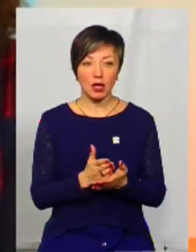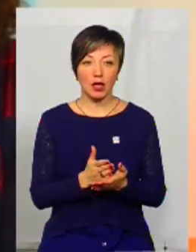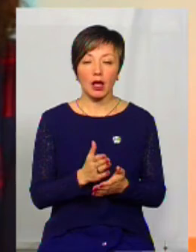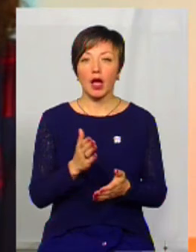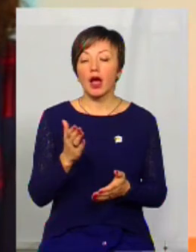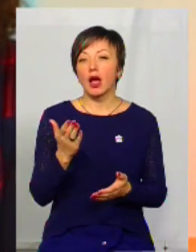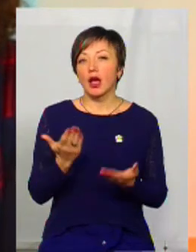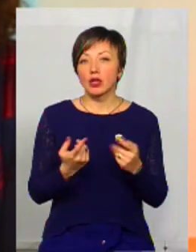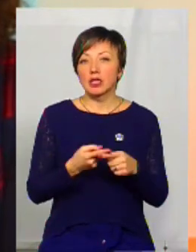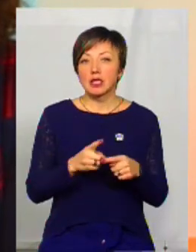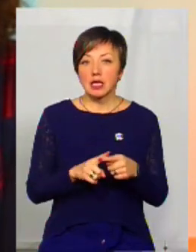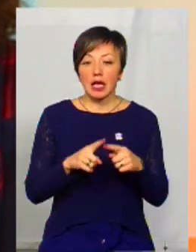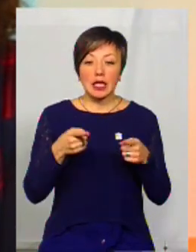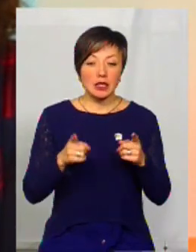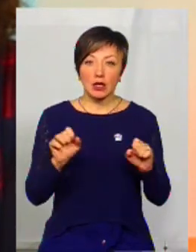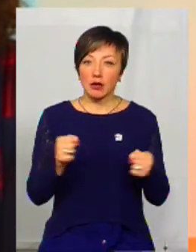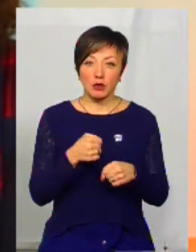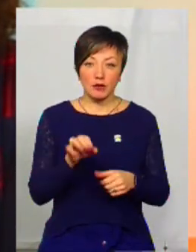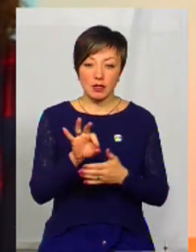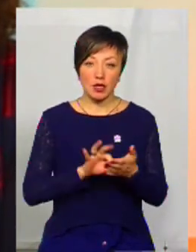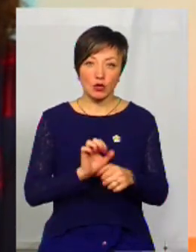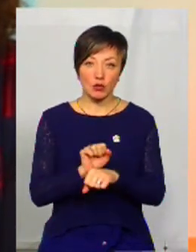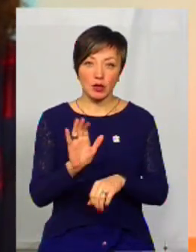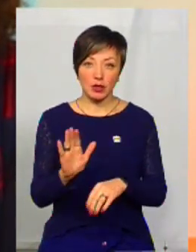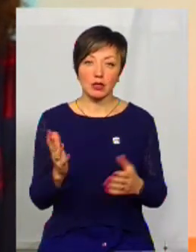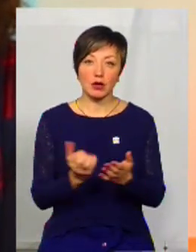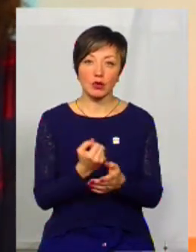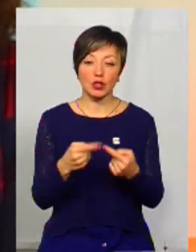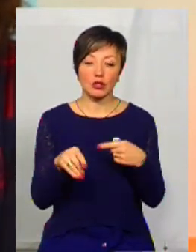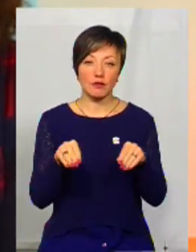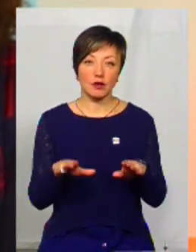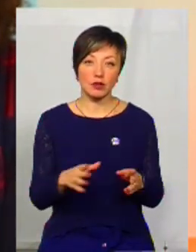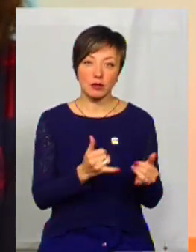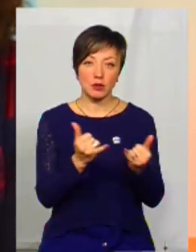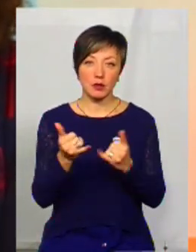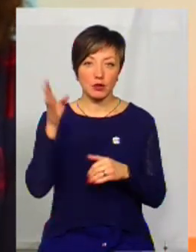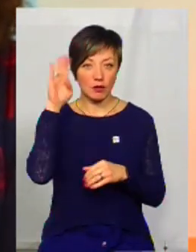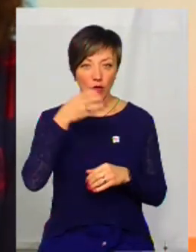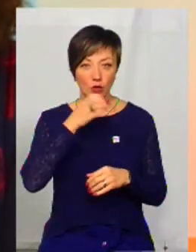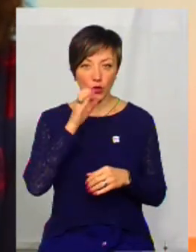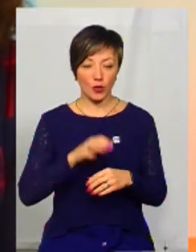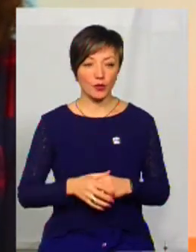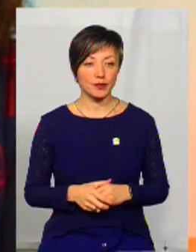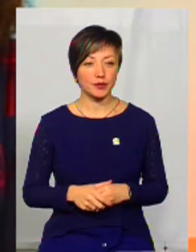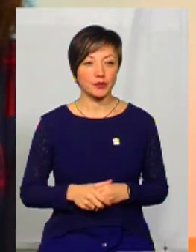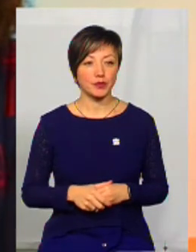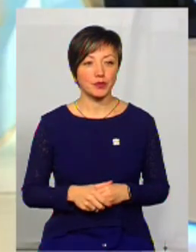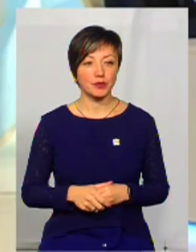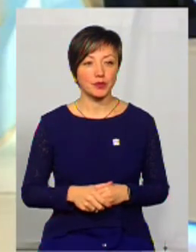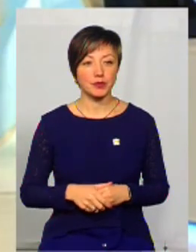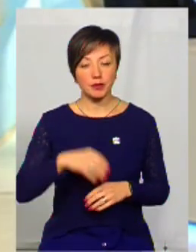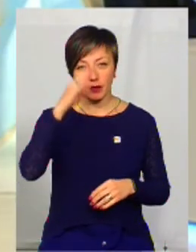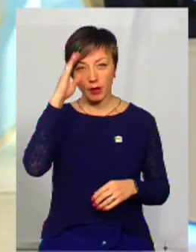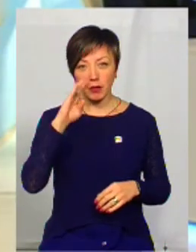зупинити. Якщо це дійсно неможливо зразу зупинити, то дійсно заходити інші виходи, забезпечення питєвою водою, і діти, щоб могли. Тобто, в будь-якому